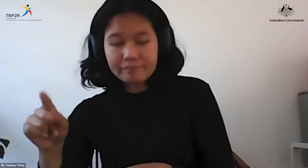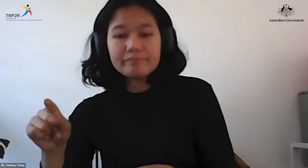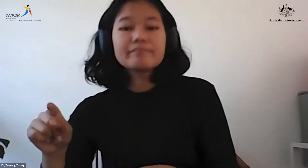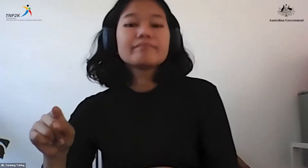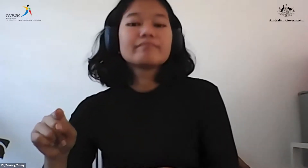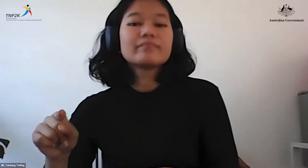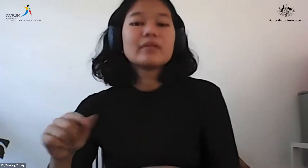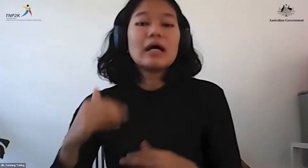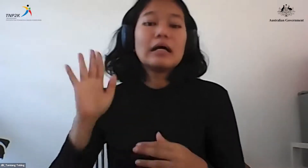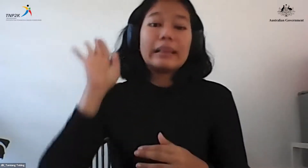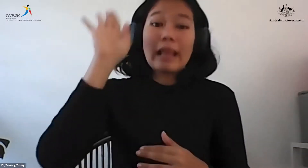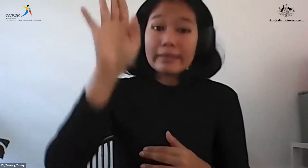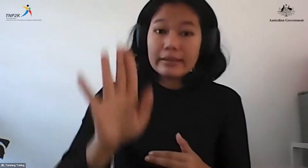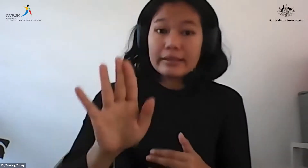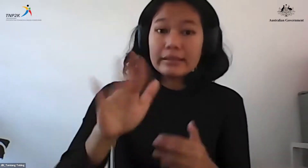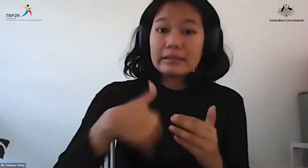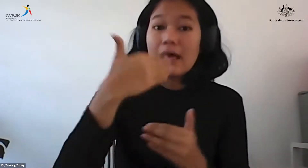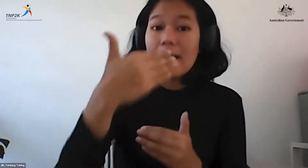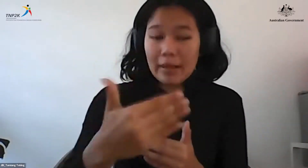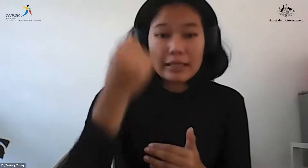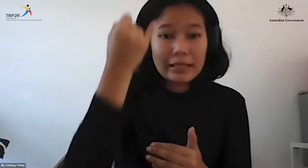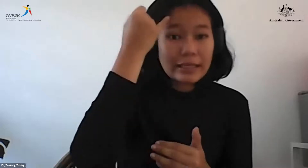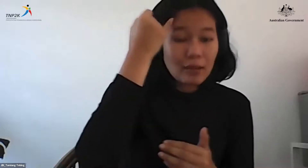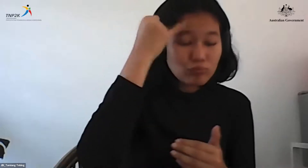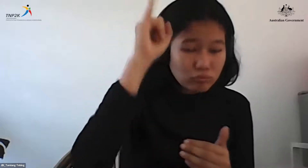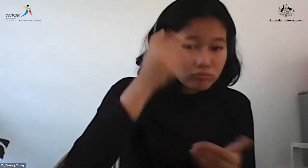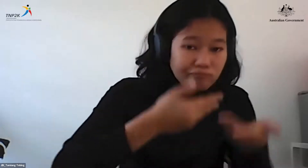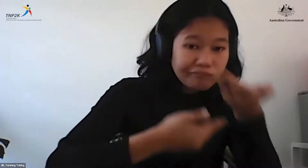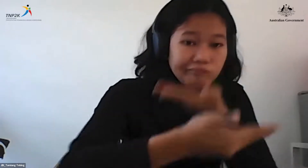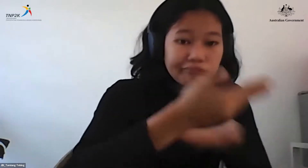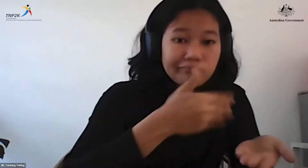ke depan knowledge hub ini